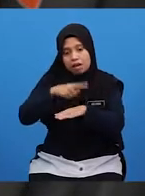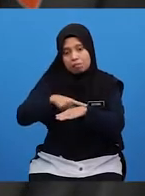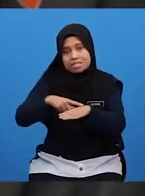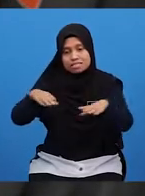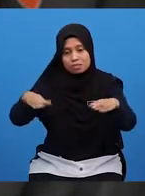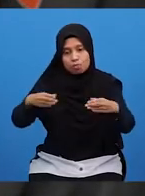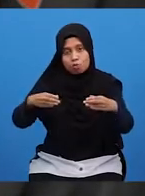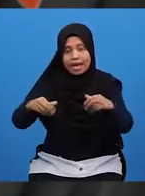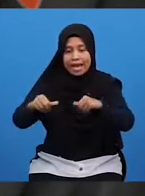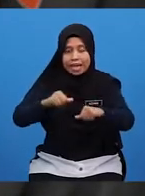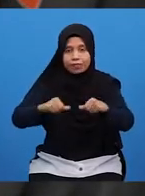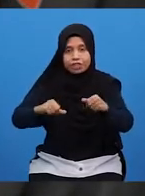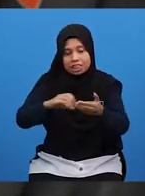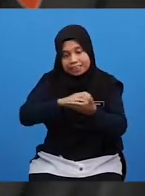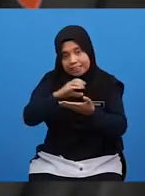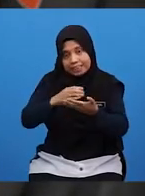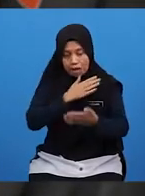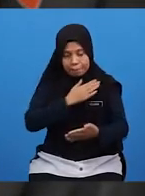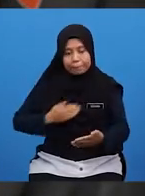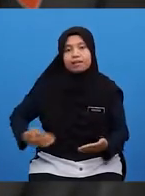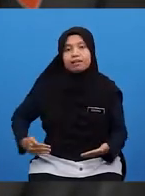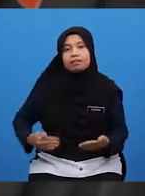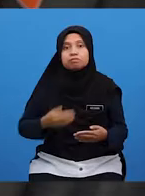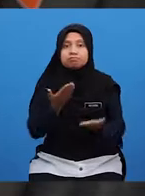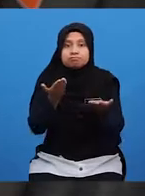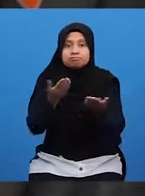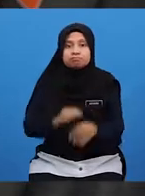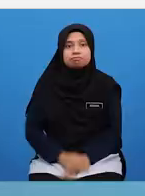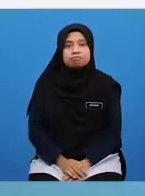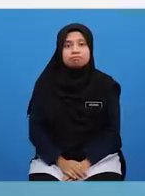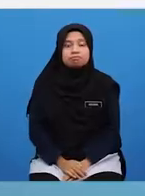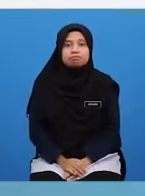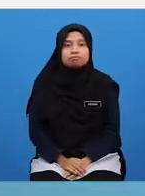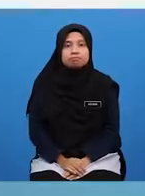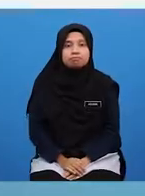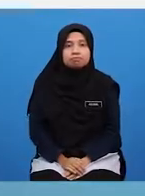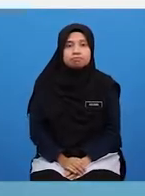aktiviti mencanting batik lukis dijalankan?